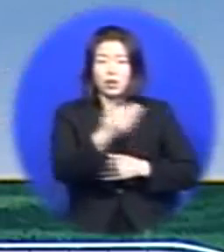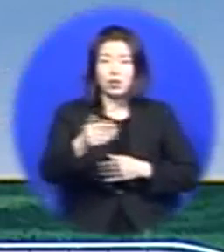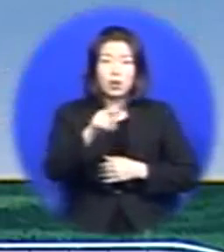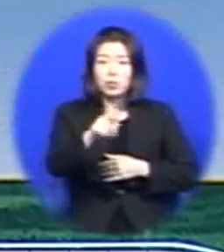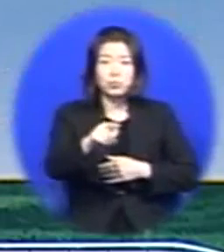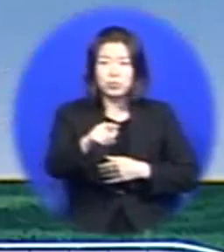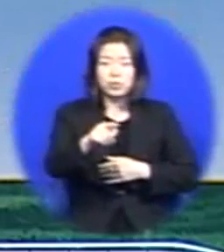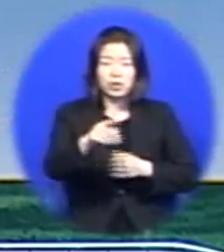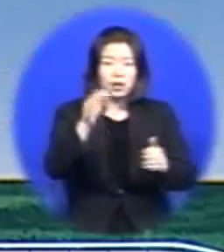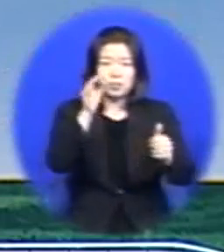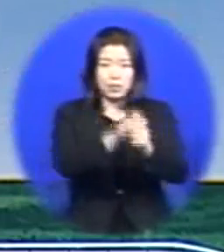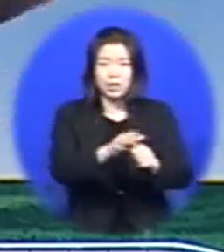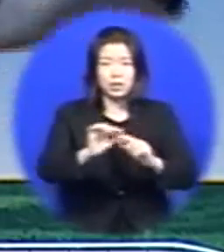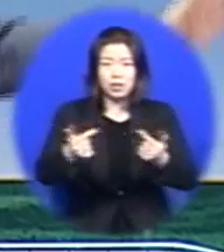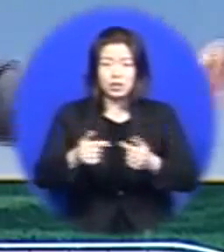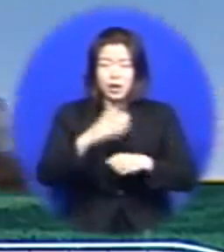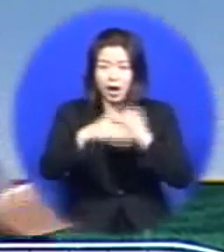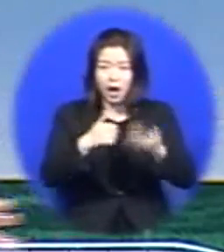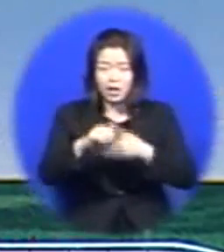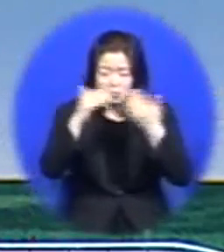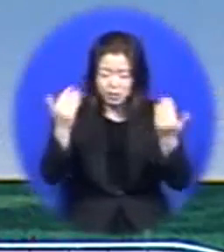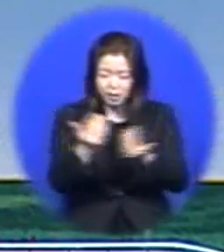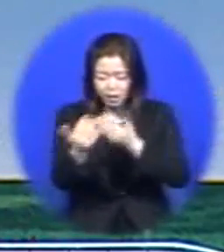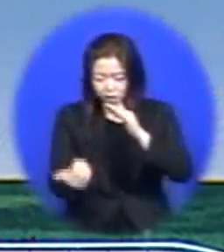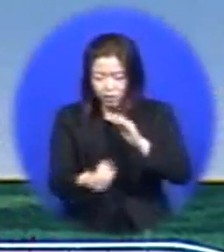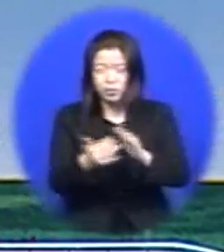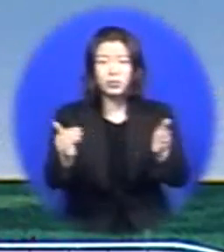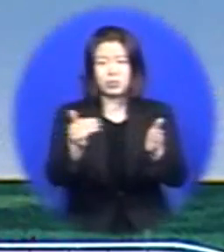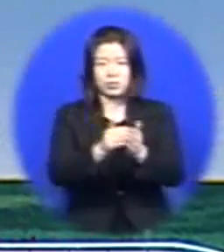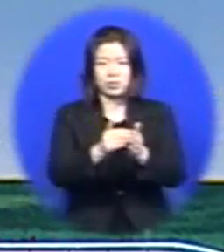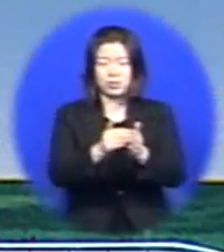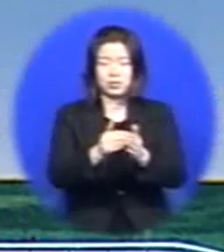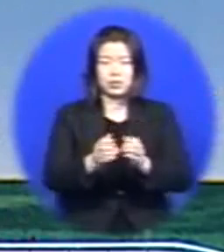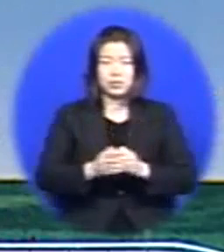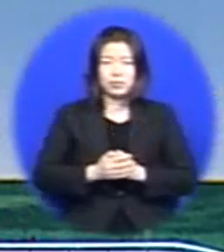하라고 하신 게 아닙니다. 하나님이 다 이뤄놓으셨어요.